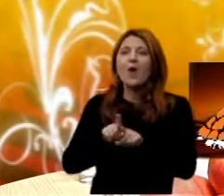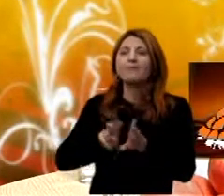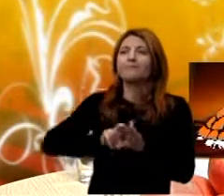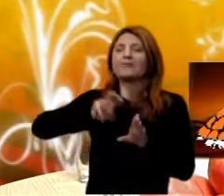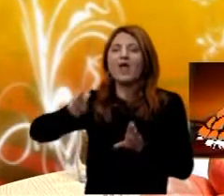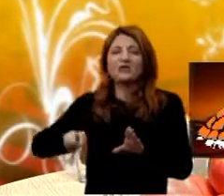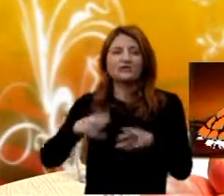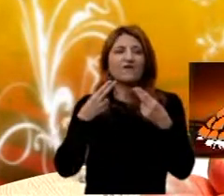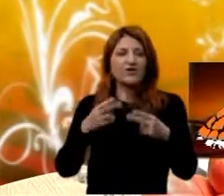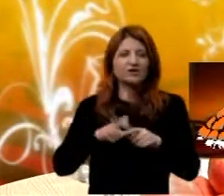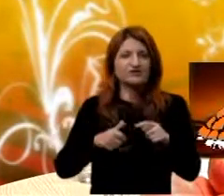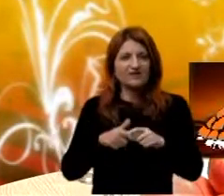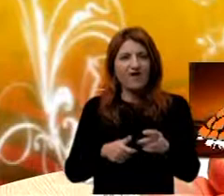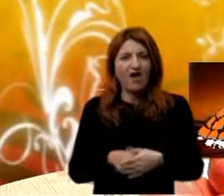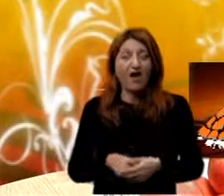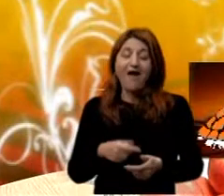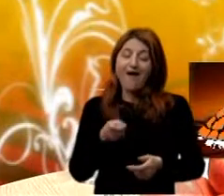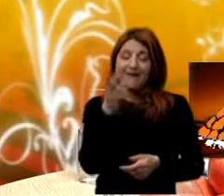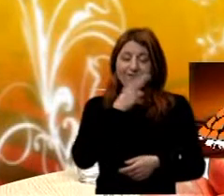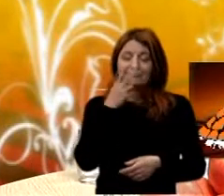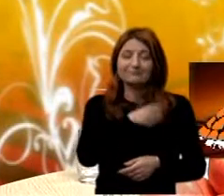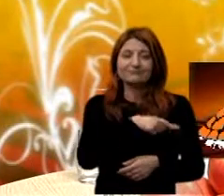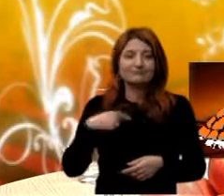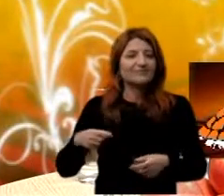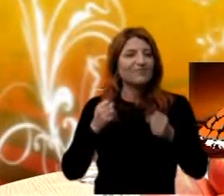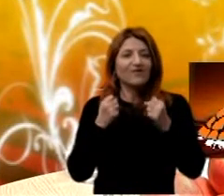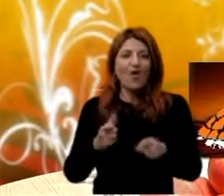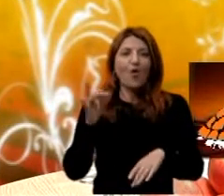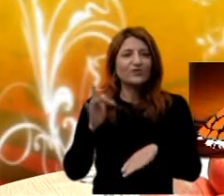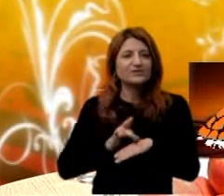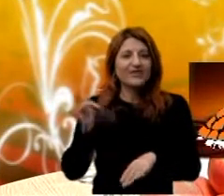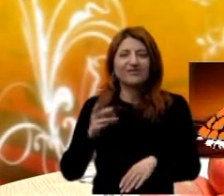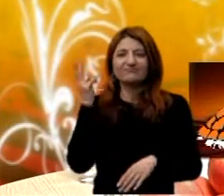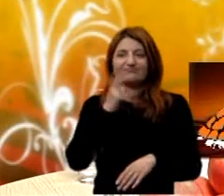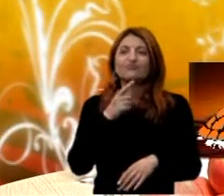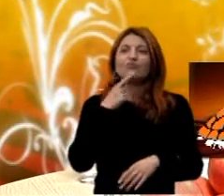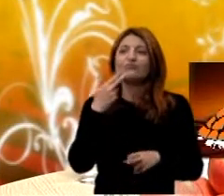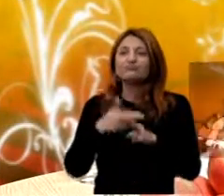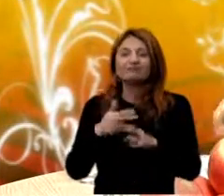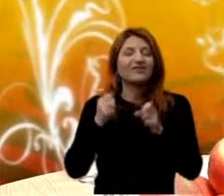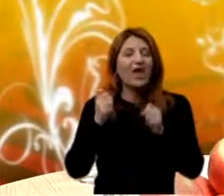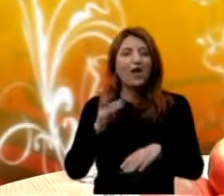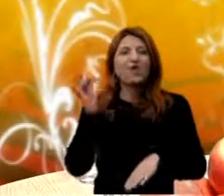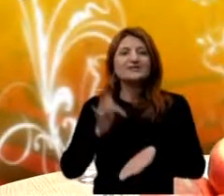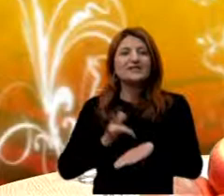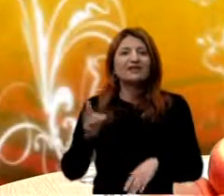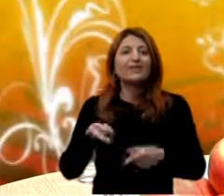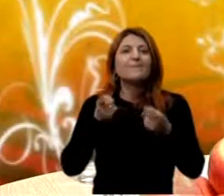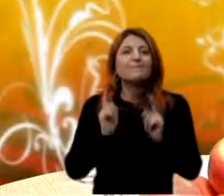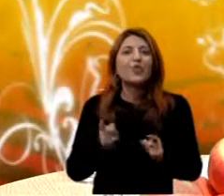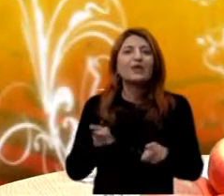najosnovnije stvari, a vjerujte mi, mi smo jako osjetljivi. Pacijent je jako osjetljiv i, nažalost, nekako moramo